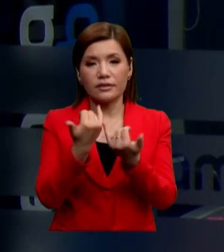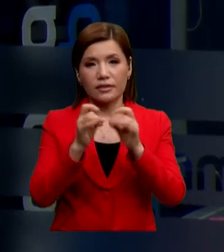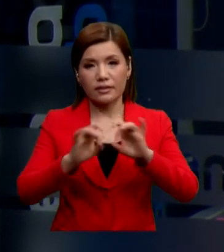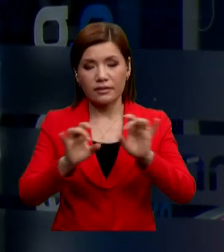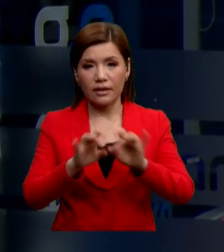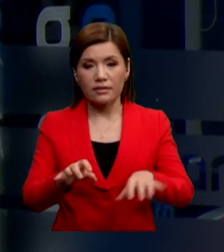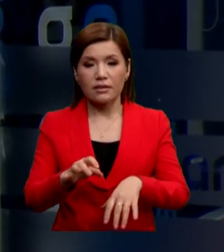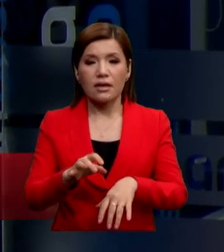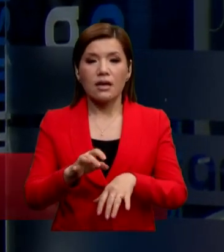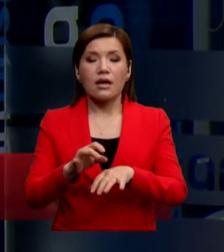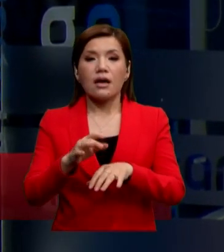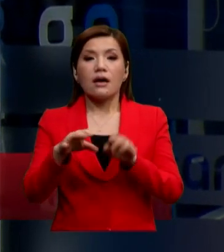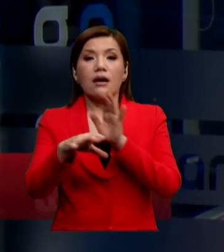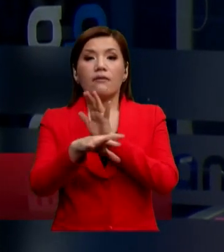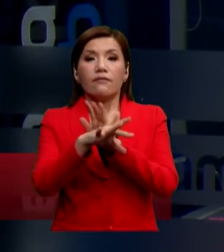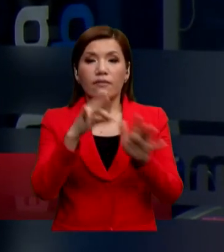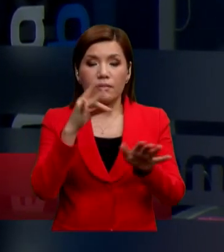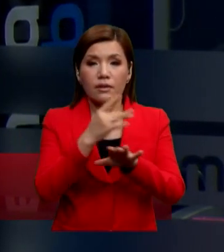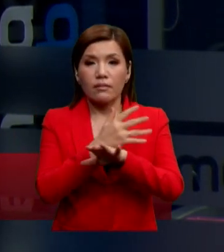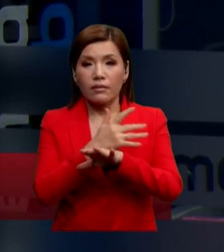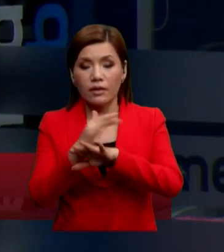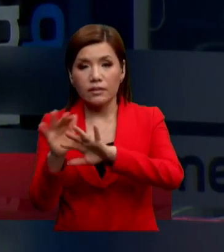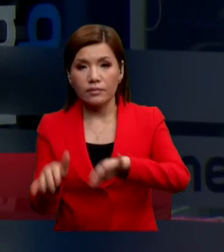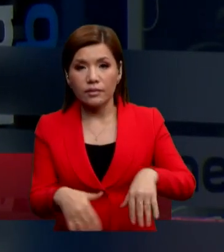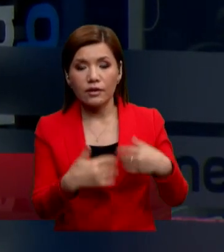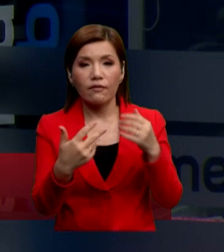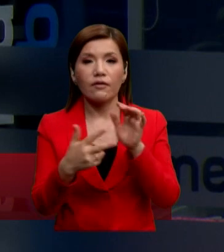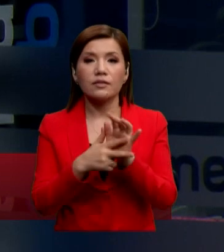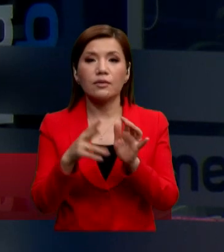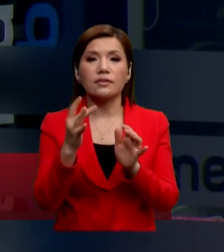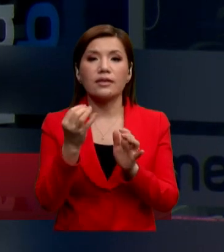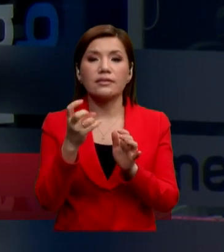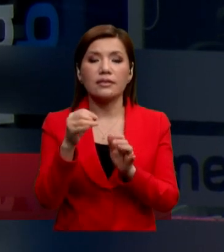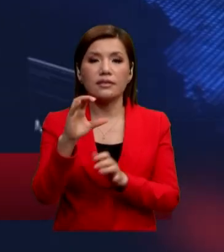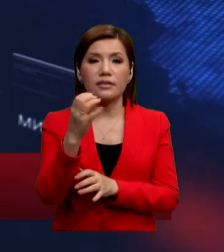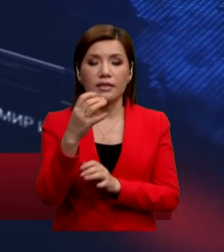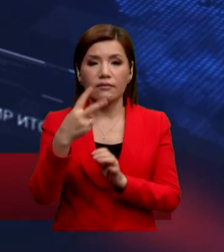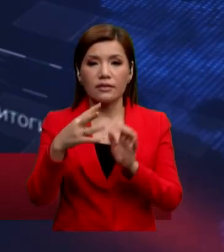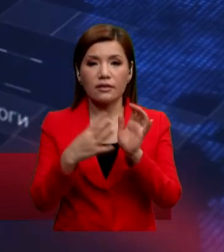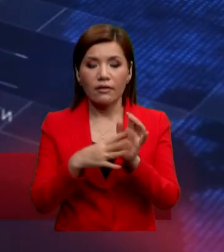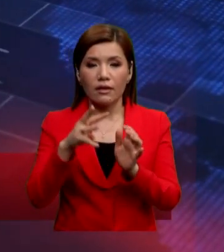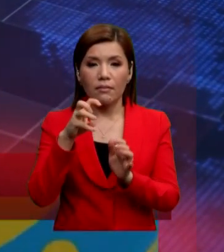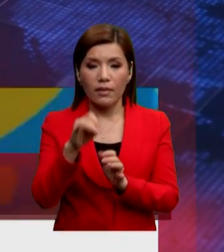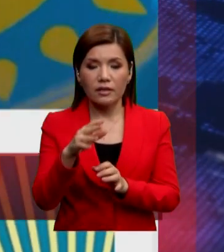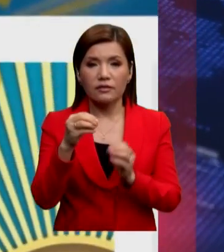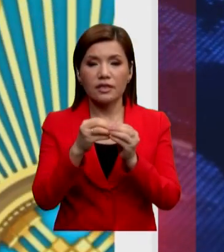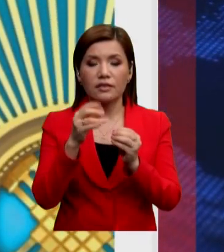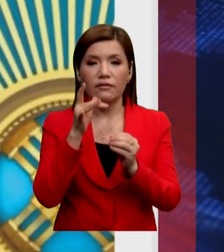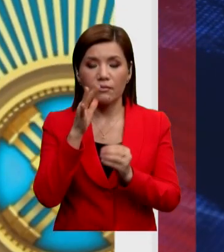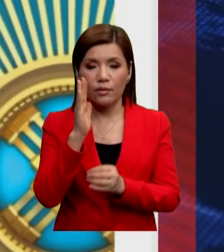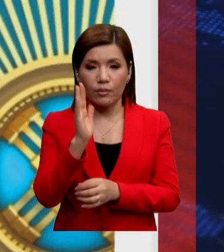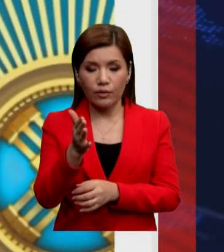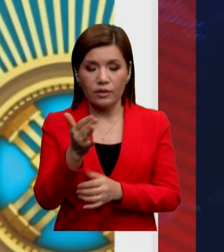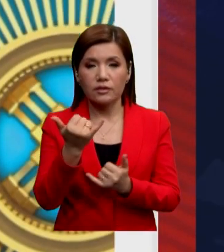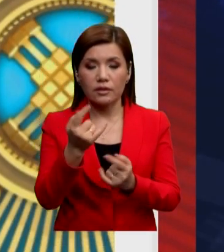по первое после выборов сессия парламента восьмого созыва состоится в среду 29 марта в Астане в 10 часов утра